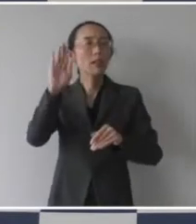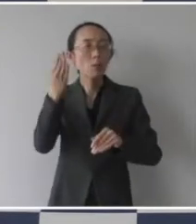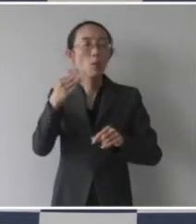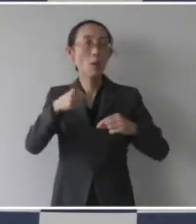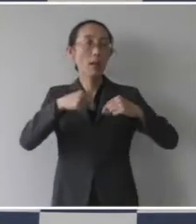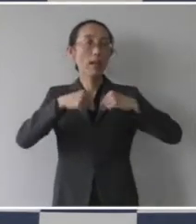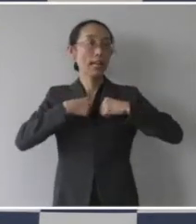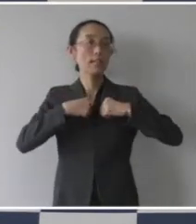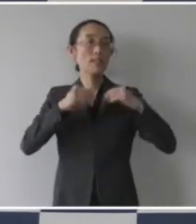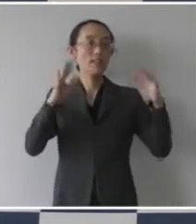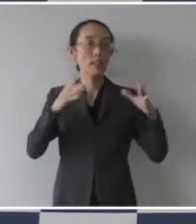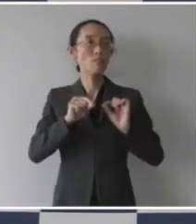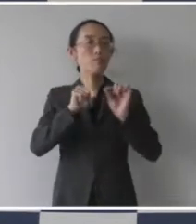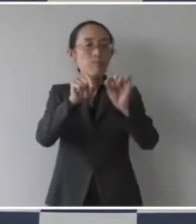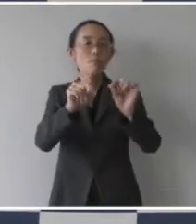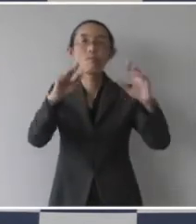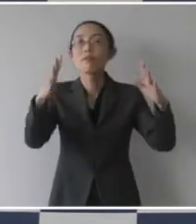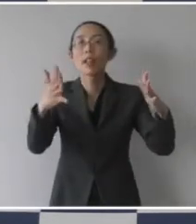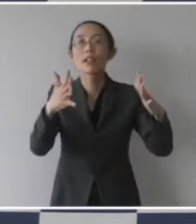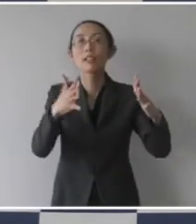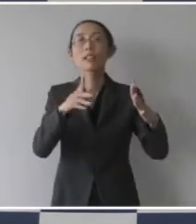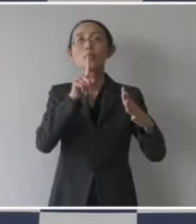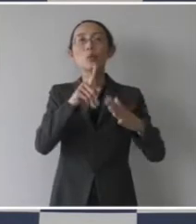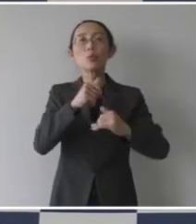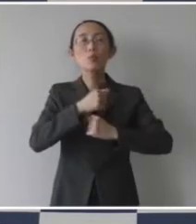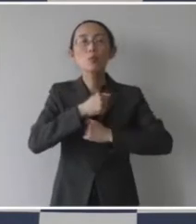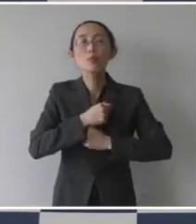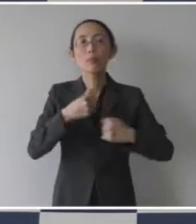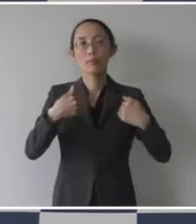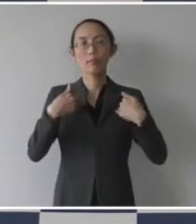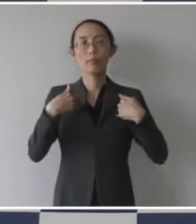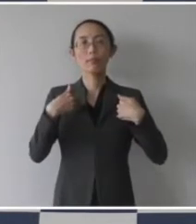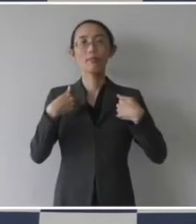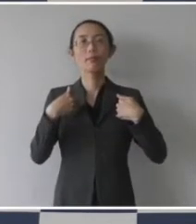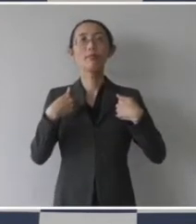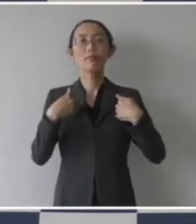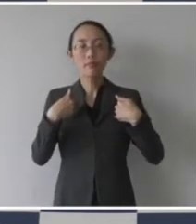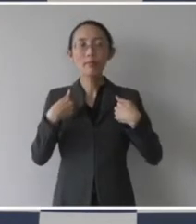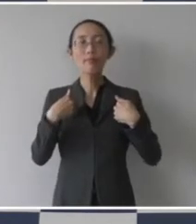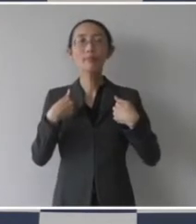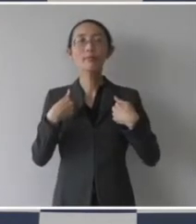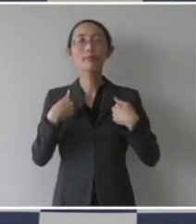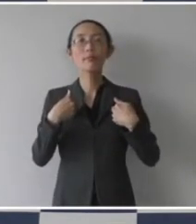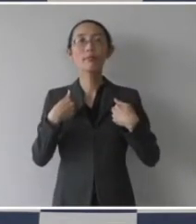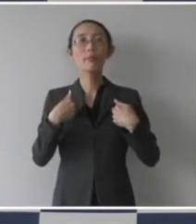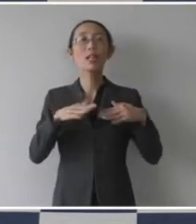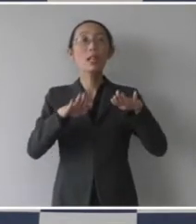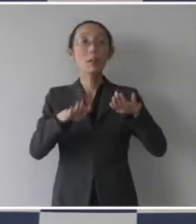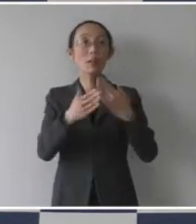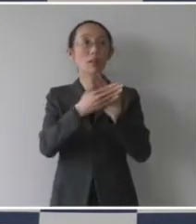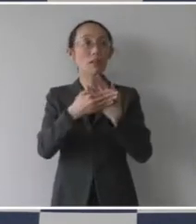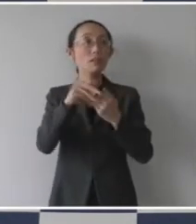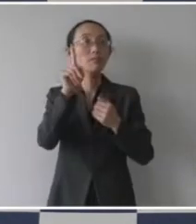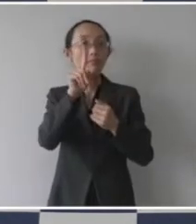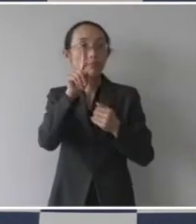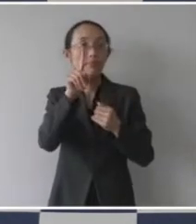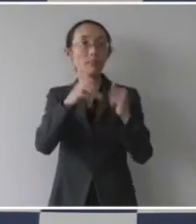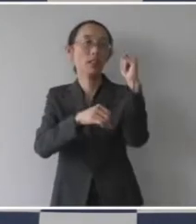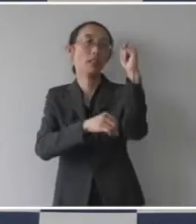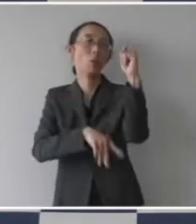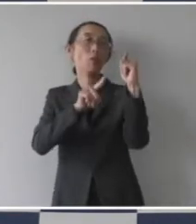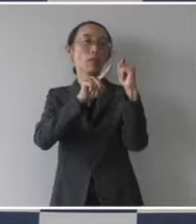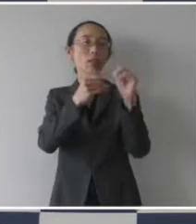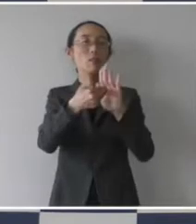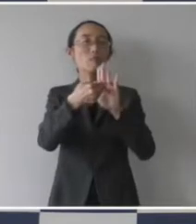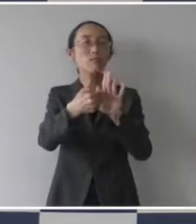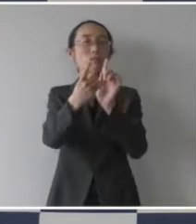せないと、人にうつさないという意識をしっかり持っていただくということで、基本的な対策を、徹底をし